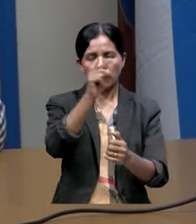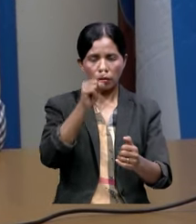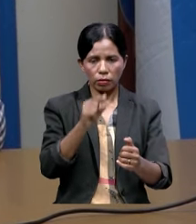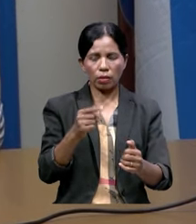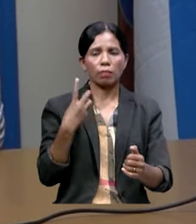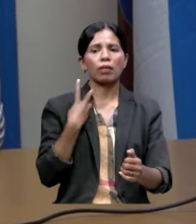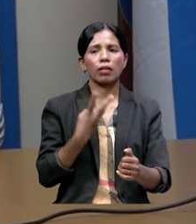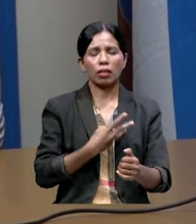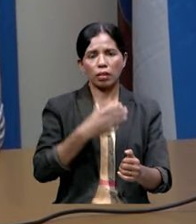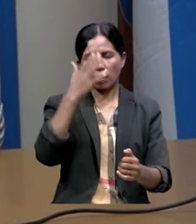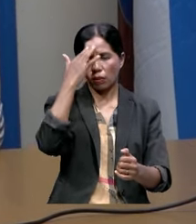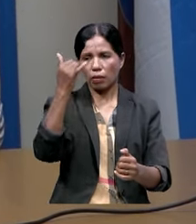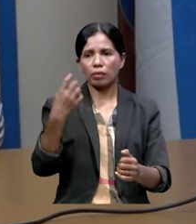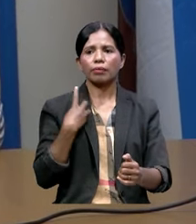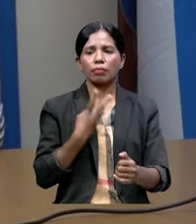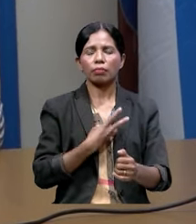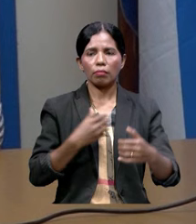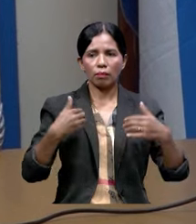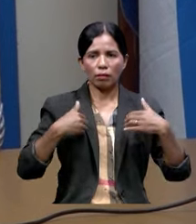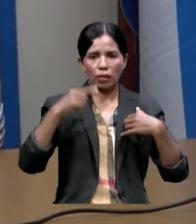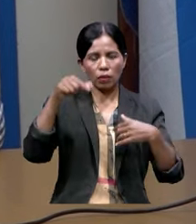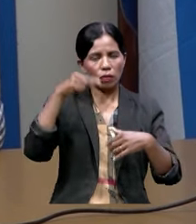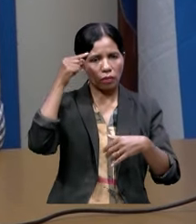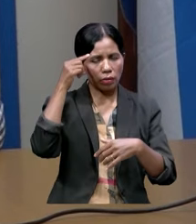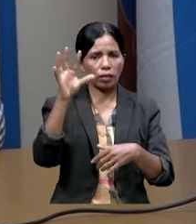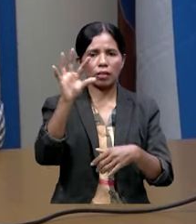mahne tamba sama ka ita iha tiona governo da sia.